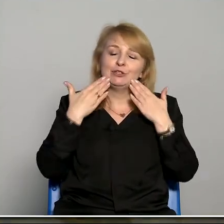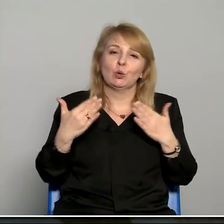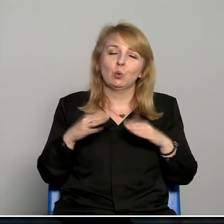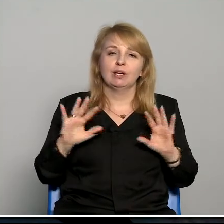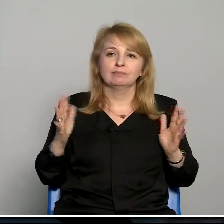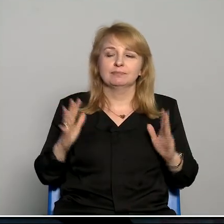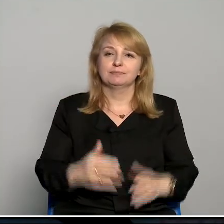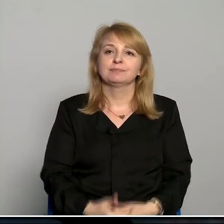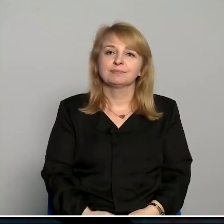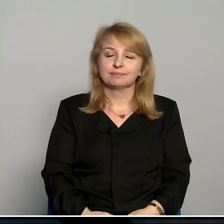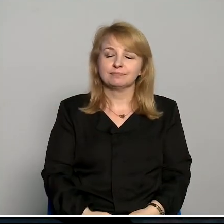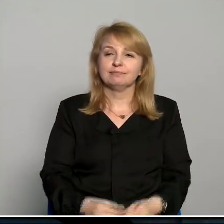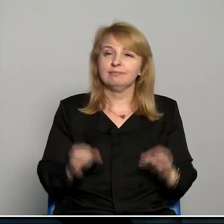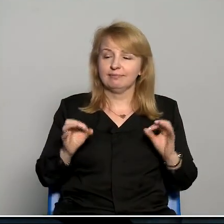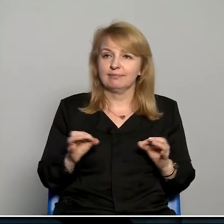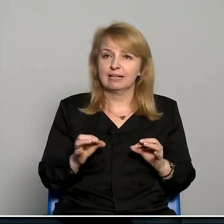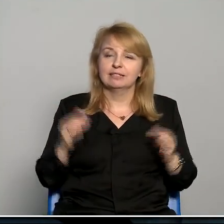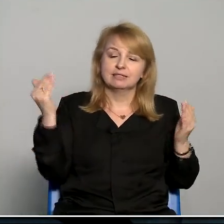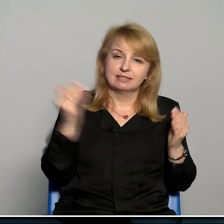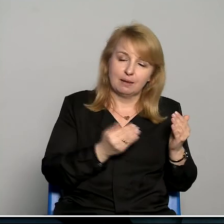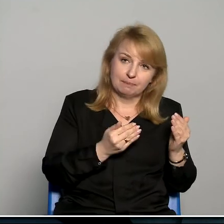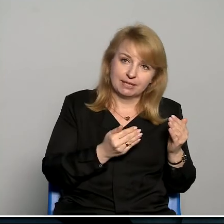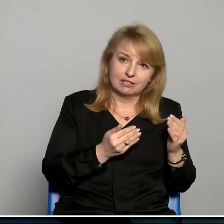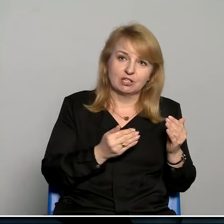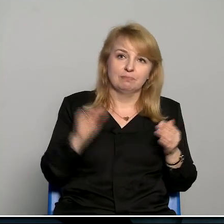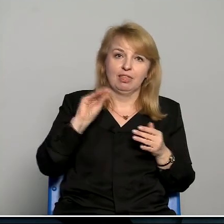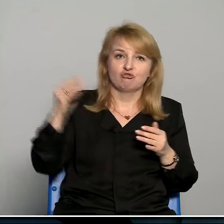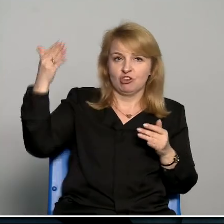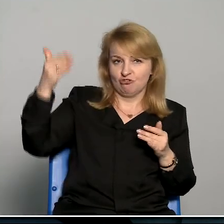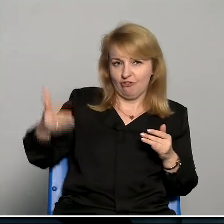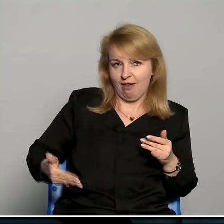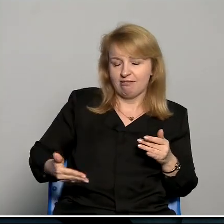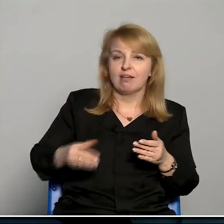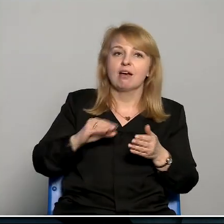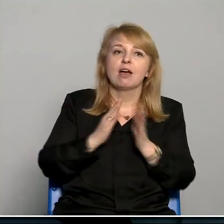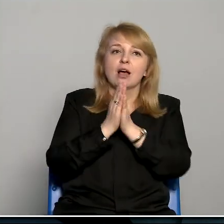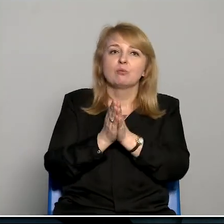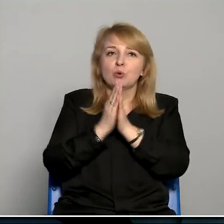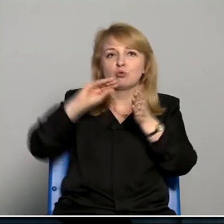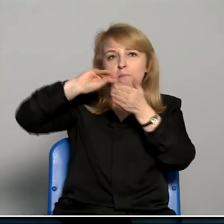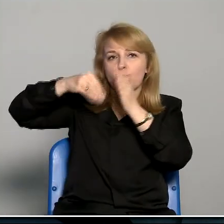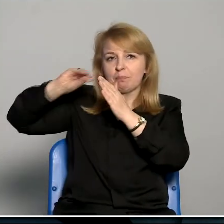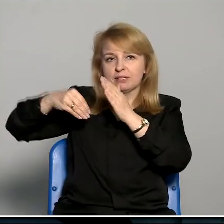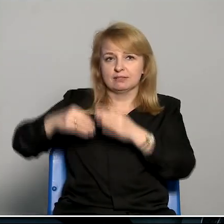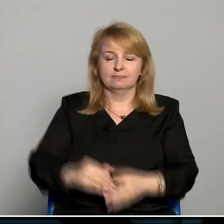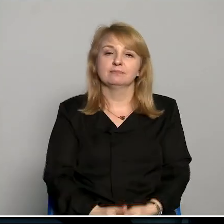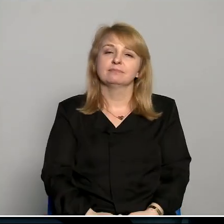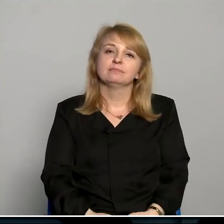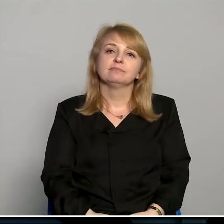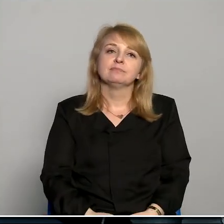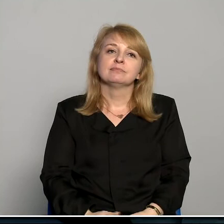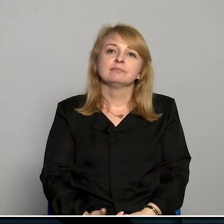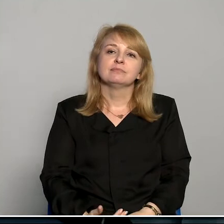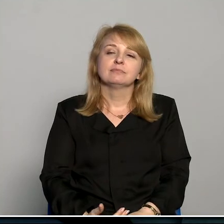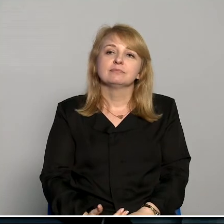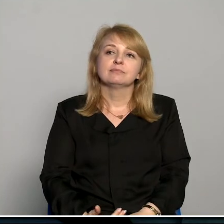Dziękuję Panie Dyrektorze. Poproszę tutaj do mnie, do ścianki. I zanim,